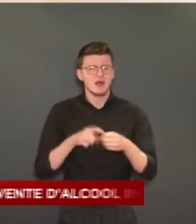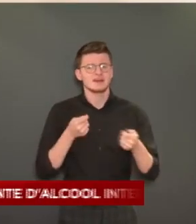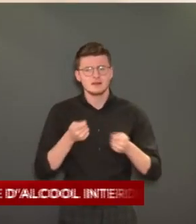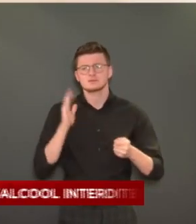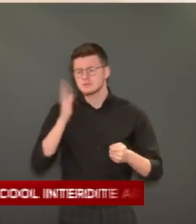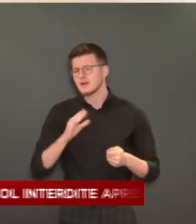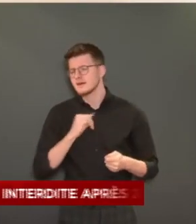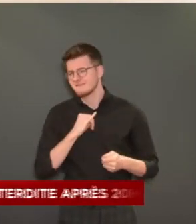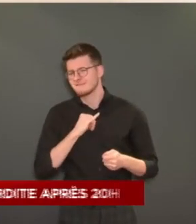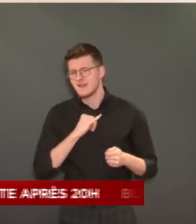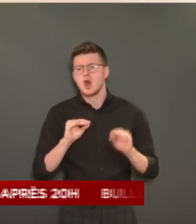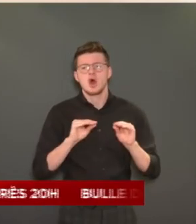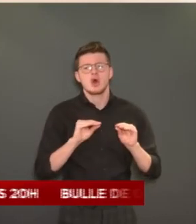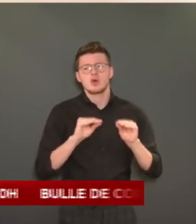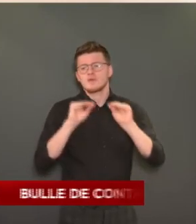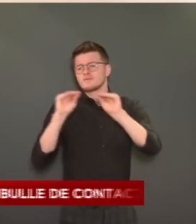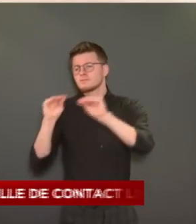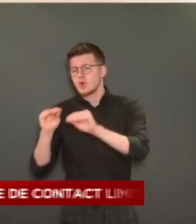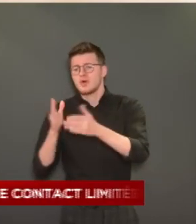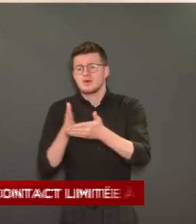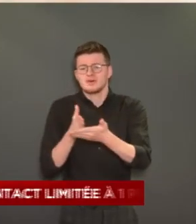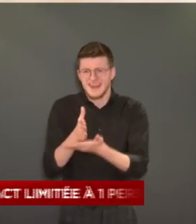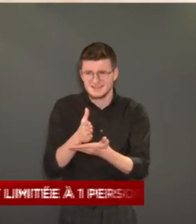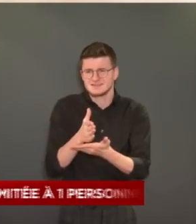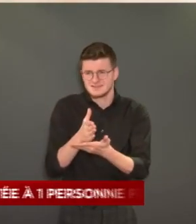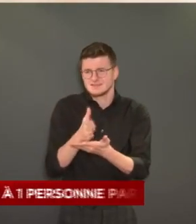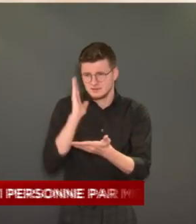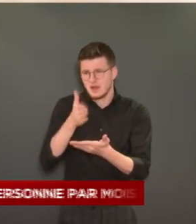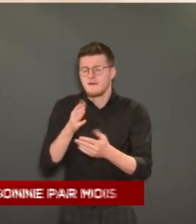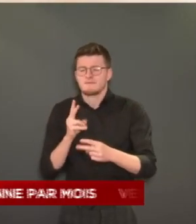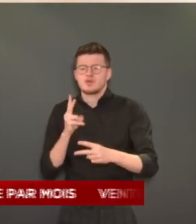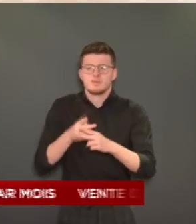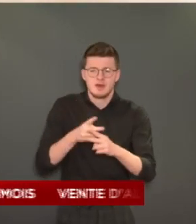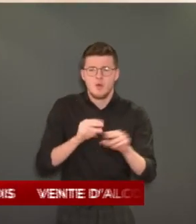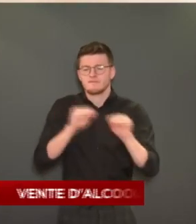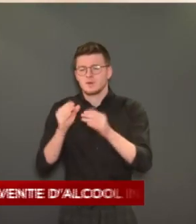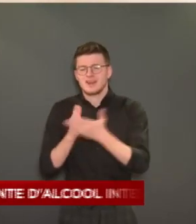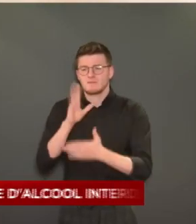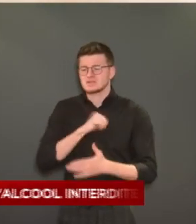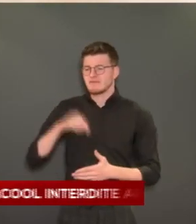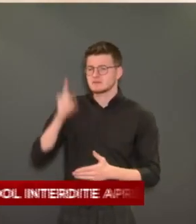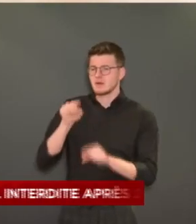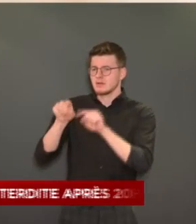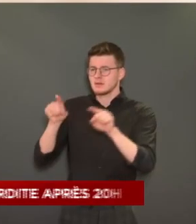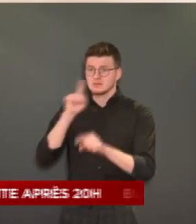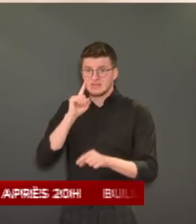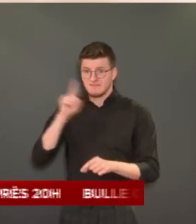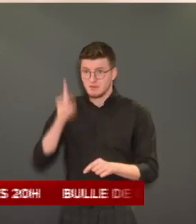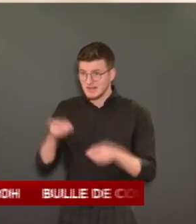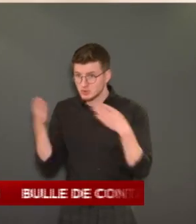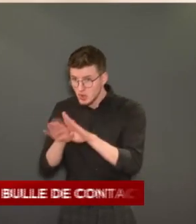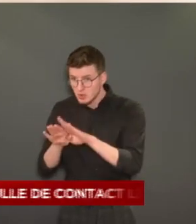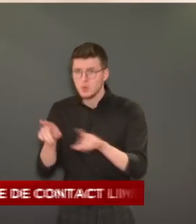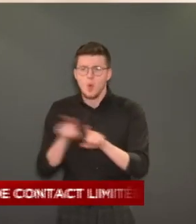voor zelfstandigen verdubbelen, voor wie verplicht de deuren moet sluiten. We prévoir le droit de passerelle pour ceux qui sont obligés de fermer